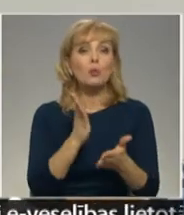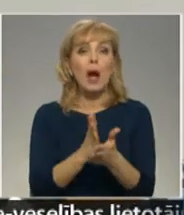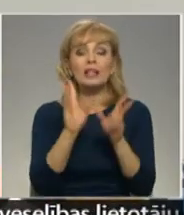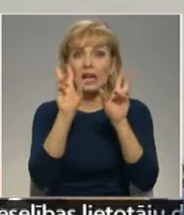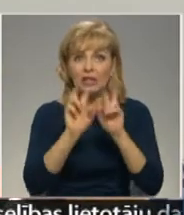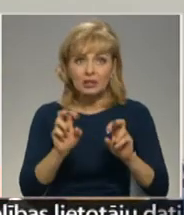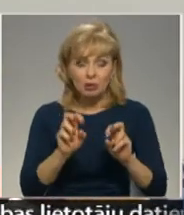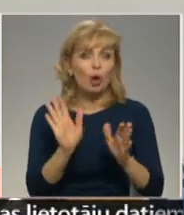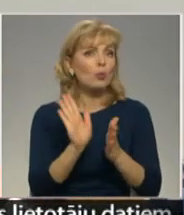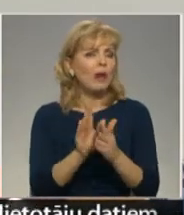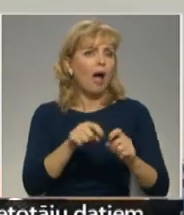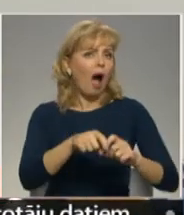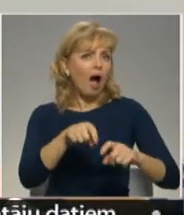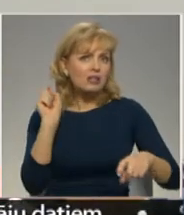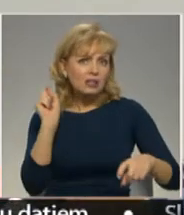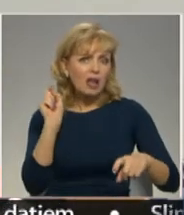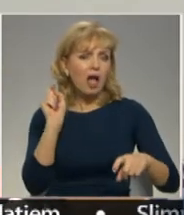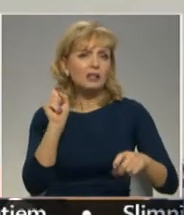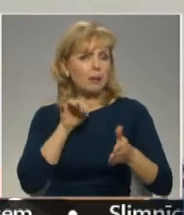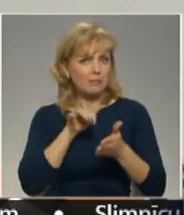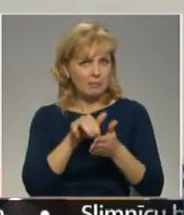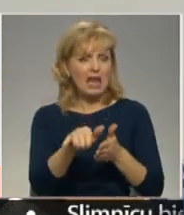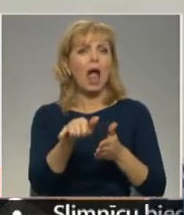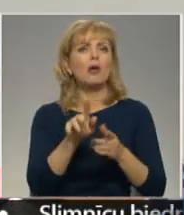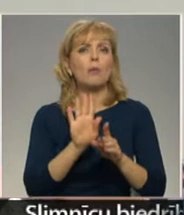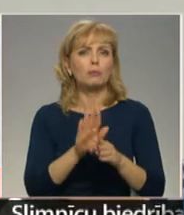Momentā atslēdzam pieeju no ārpuses.